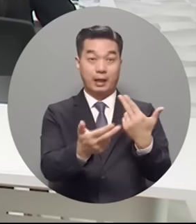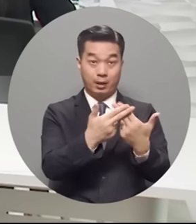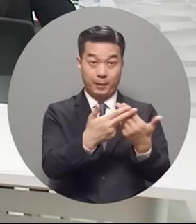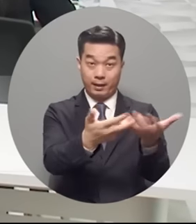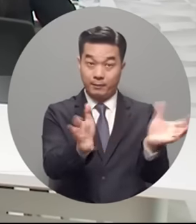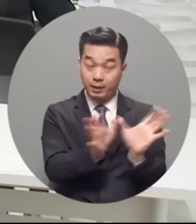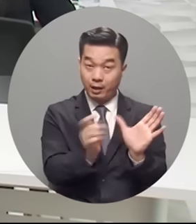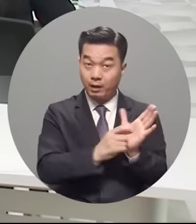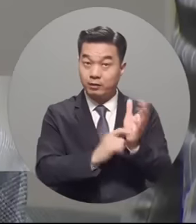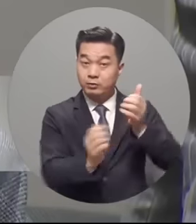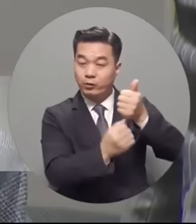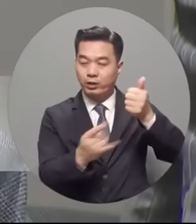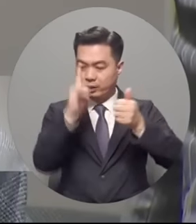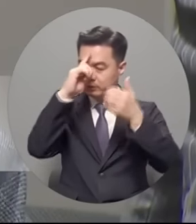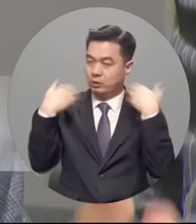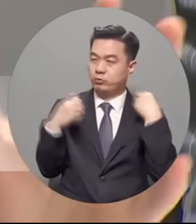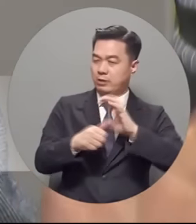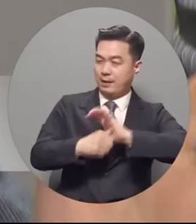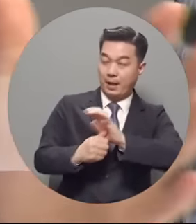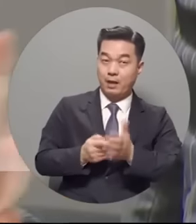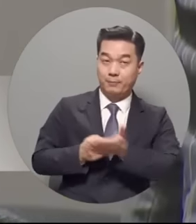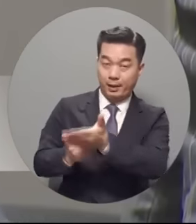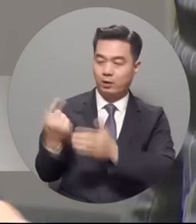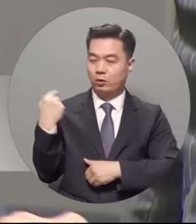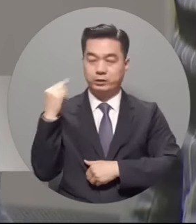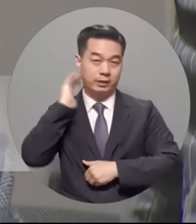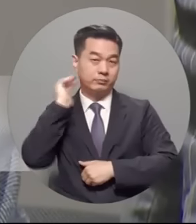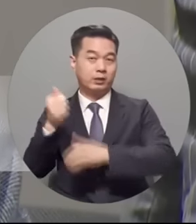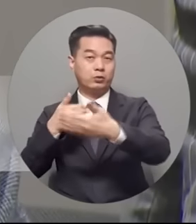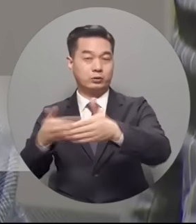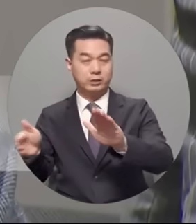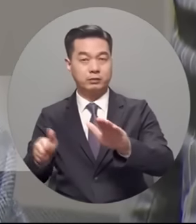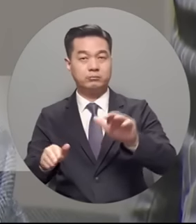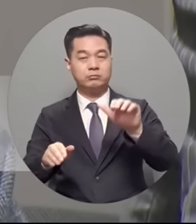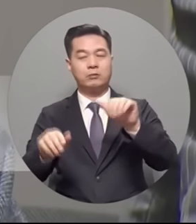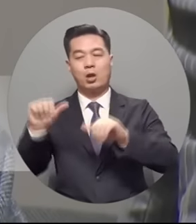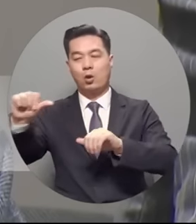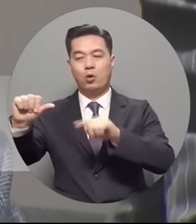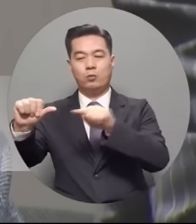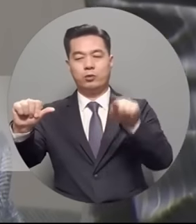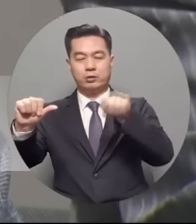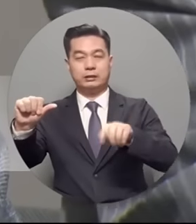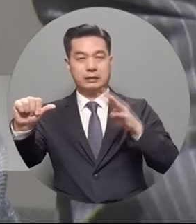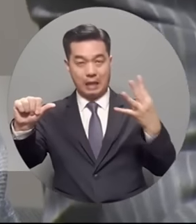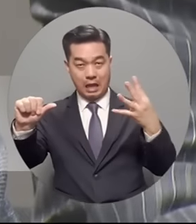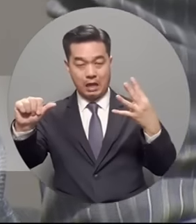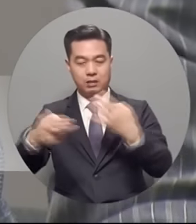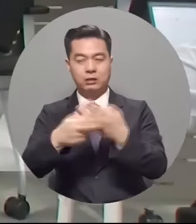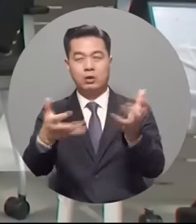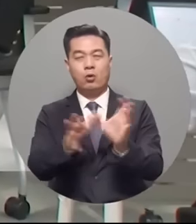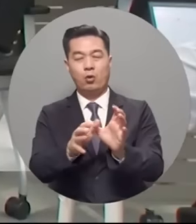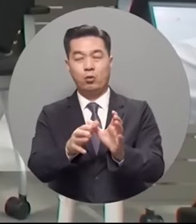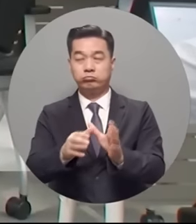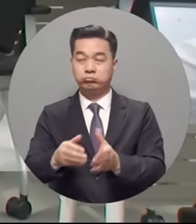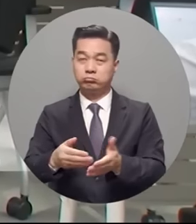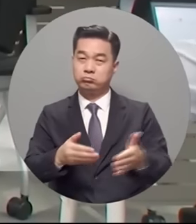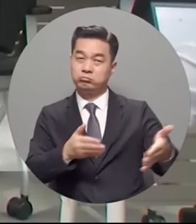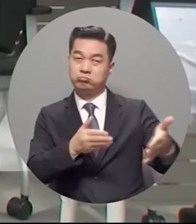압박했습니다. 특히 어제 대통령실에서 5+4 의정협의체를 의료계가 거부했다고 공개한 데